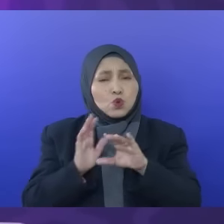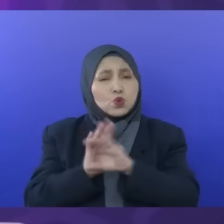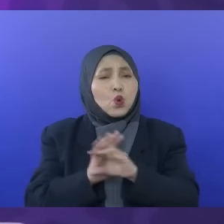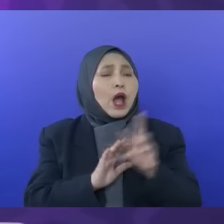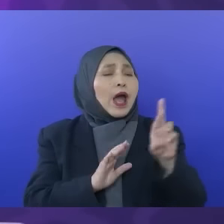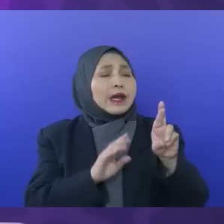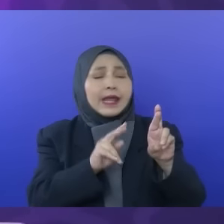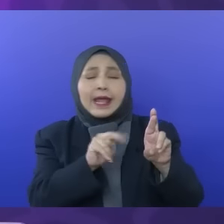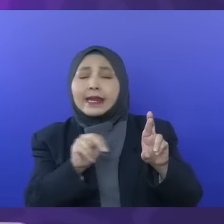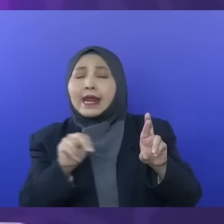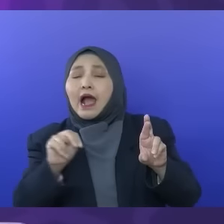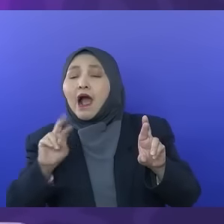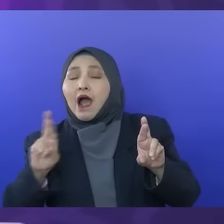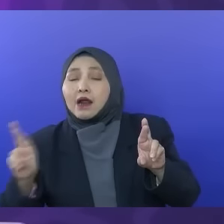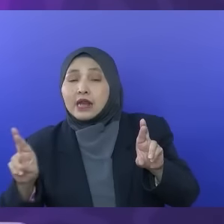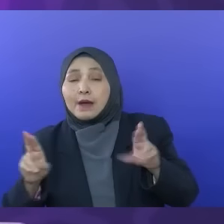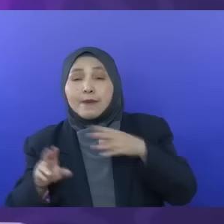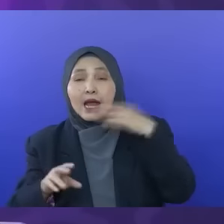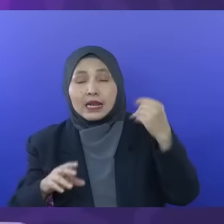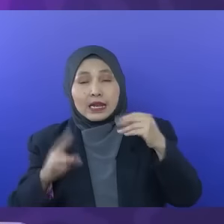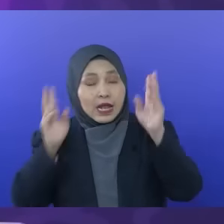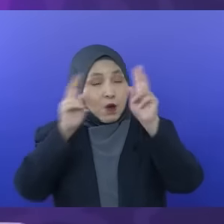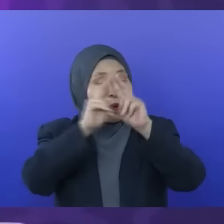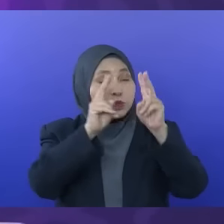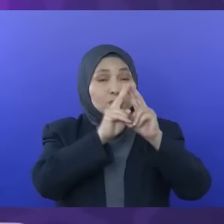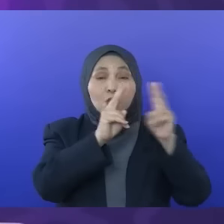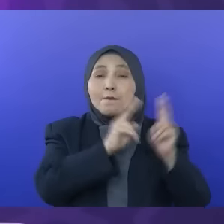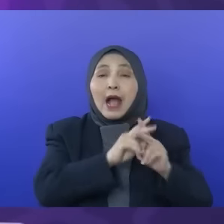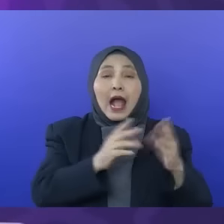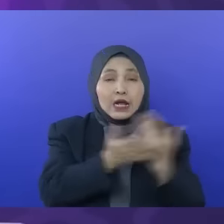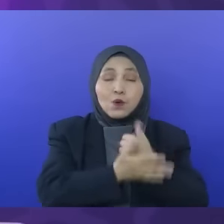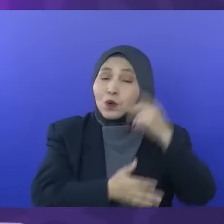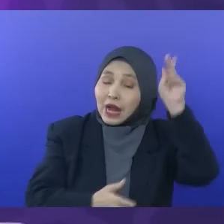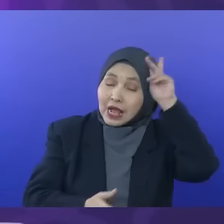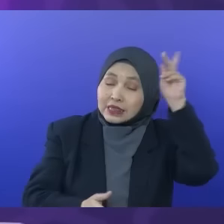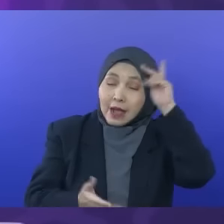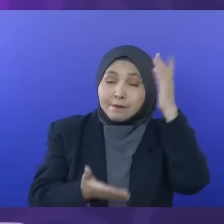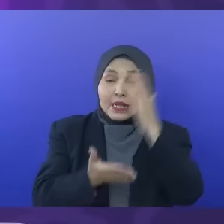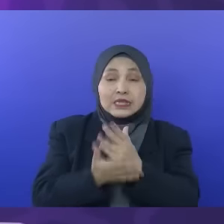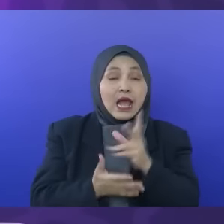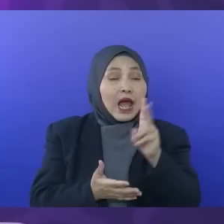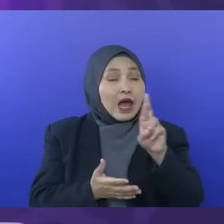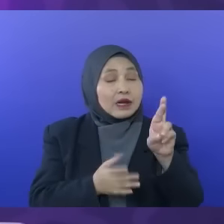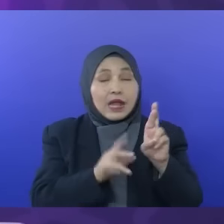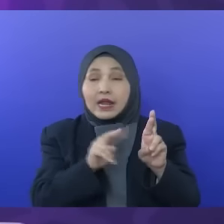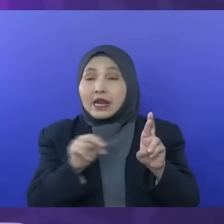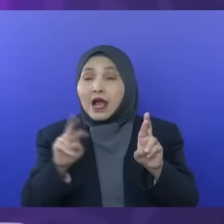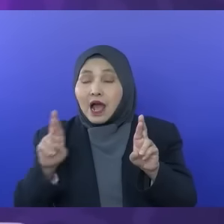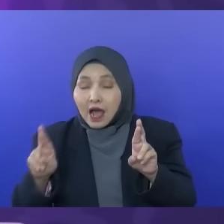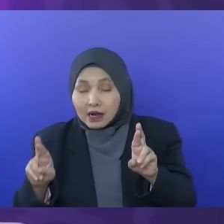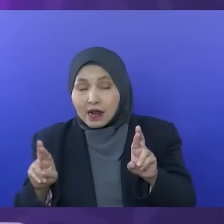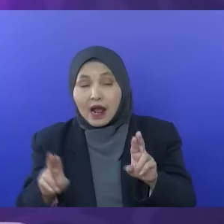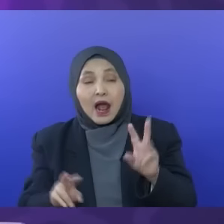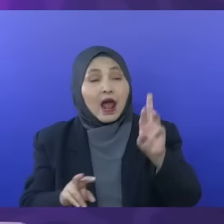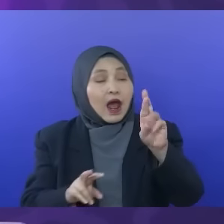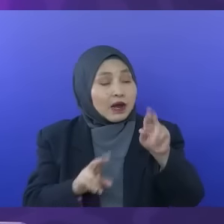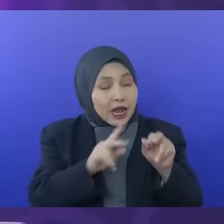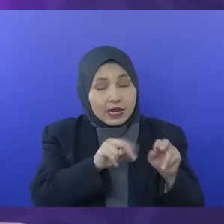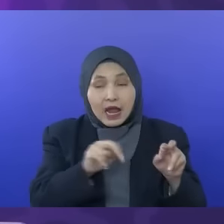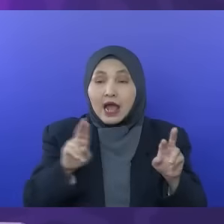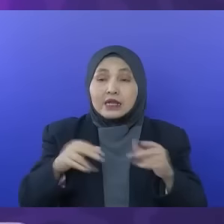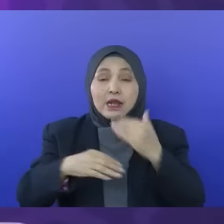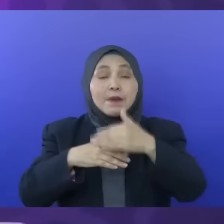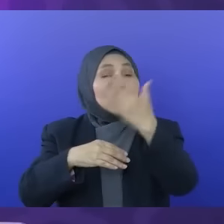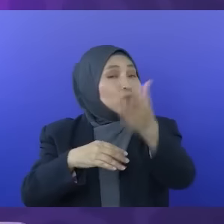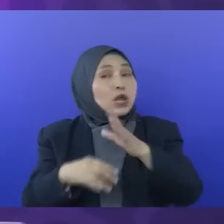Aren Ar lah kan nak balik Kota Baru pelatih Ani nanti arra dekat